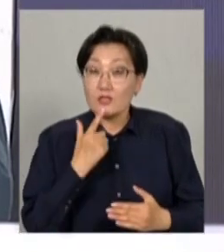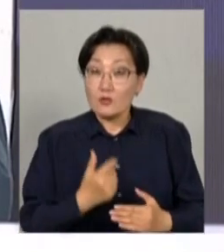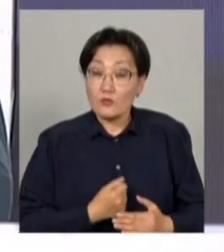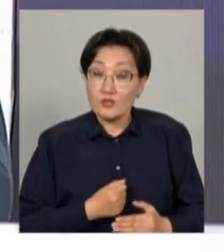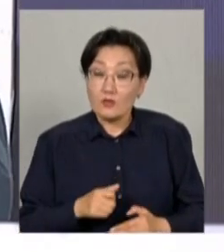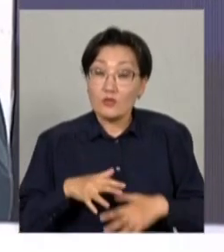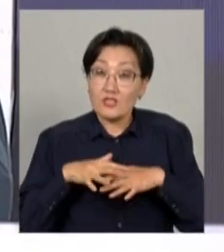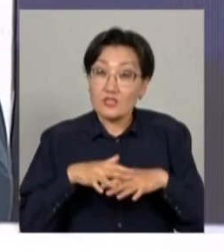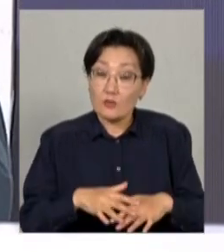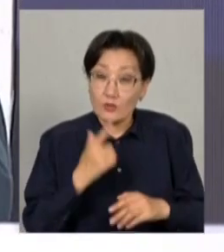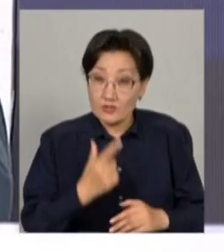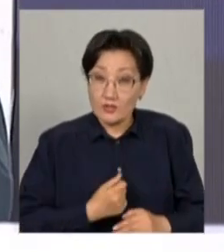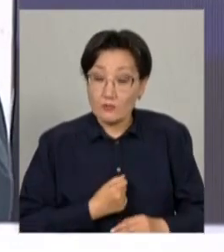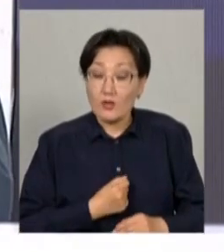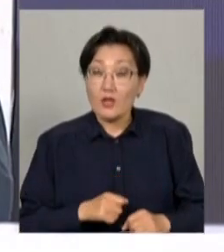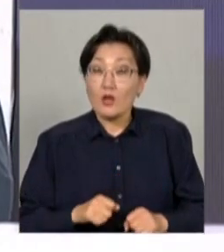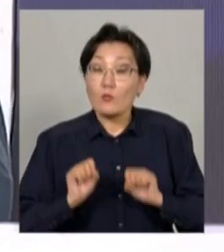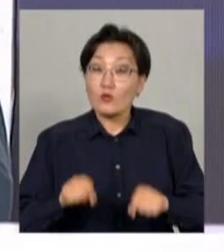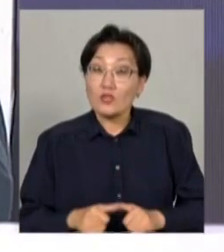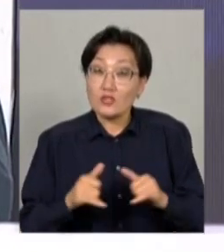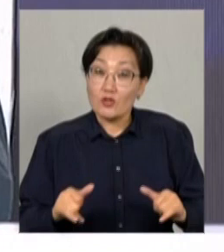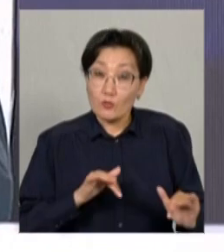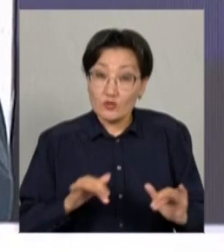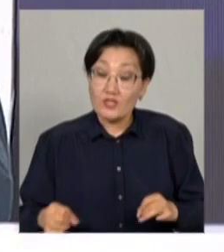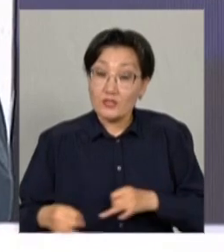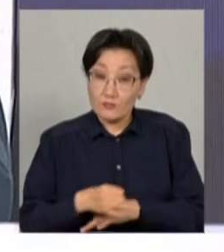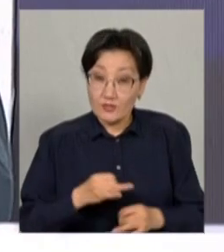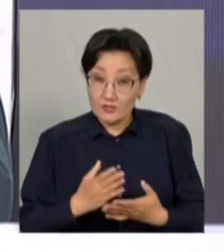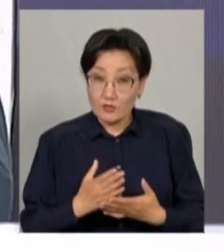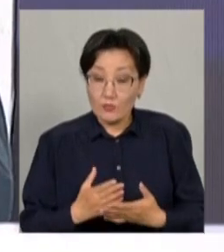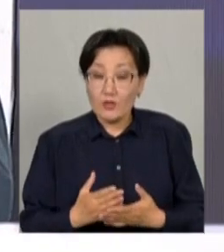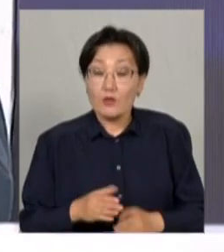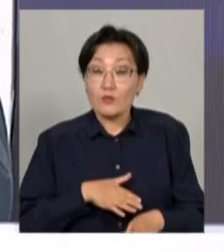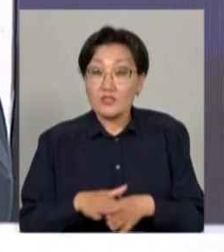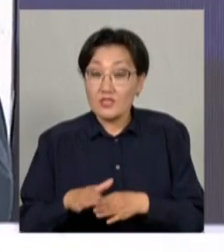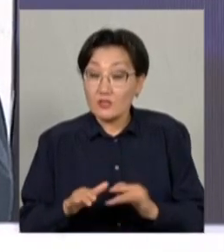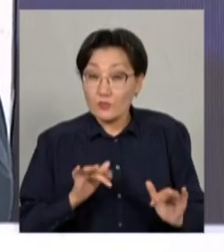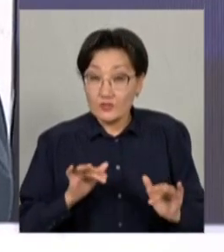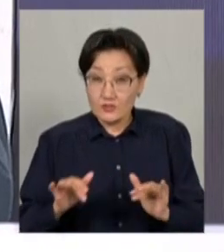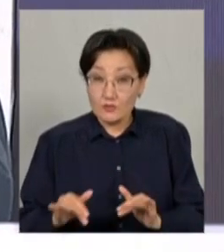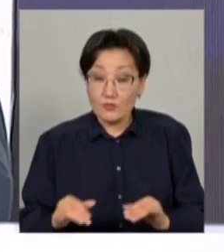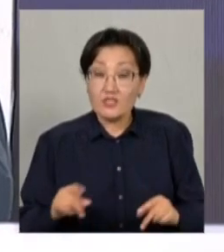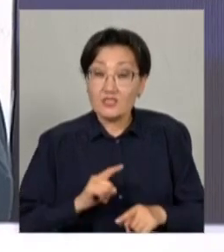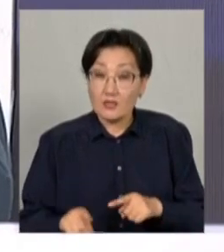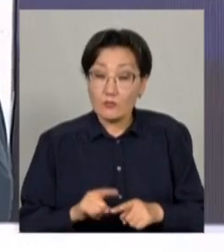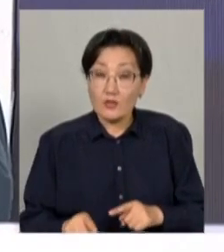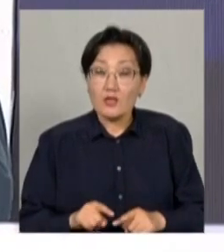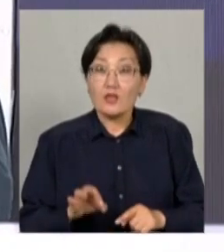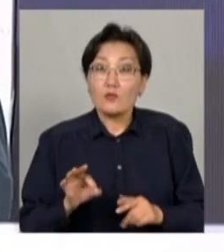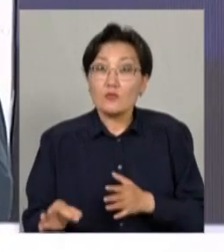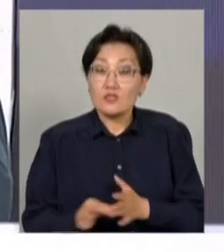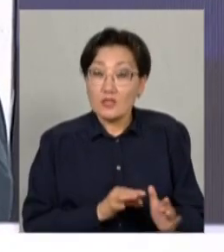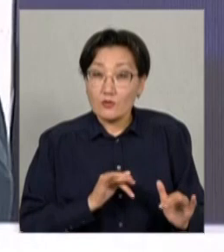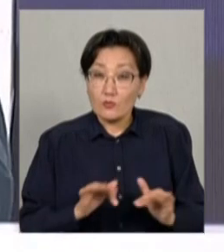шабуылдау әскерлерінің жауынгерлік мүмкіншілігін арттыру шаралары пысықталып жатыр. Жүзеге асырылған іс-шаралар тез және батыл